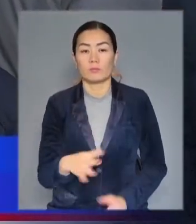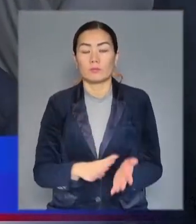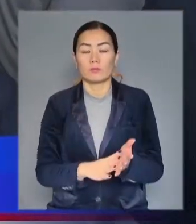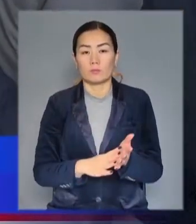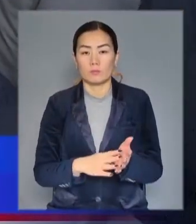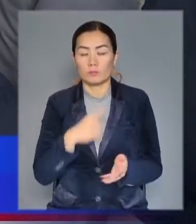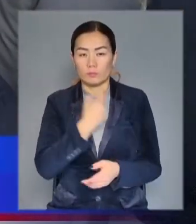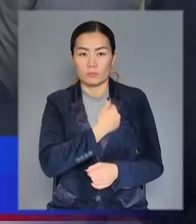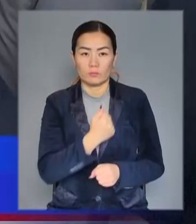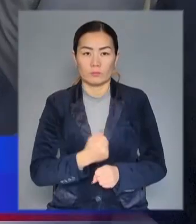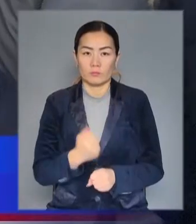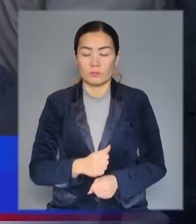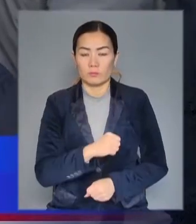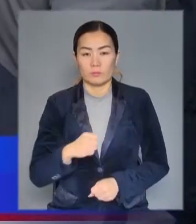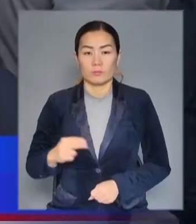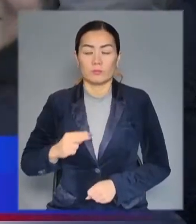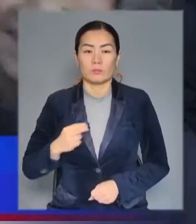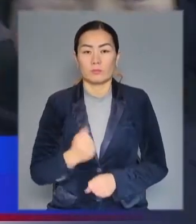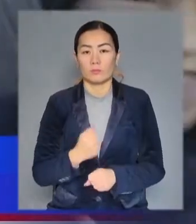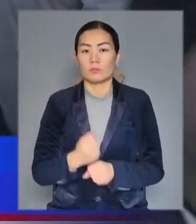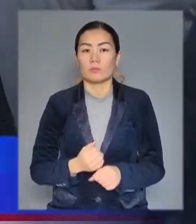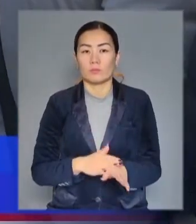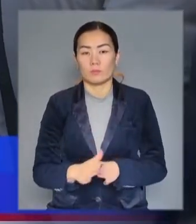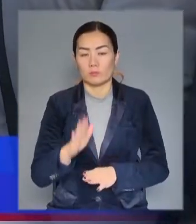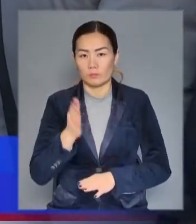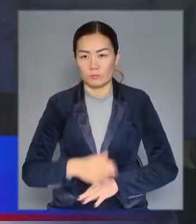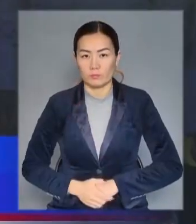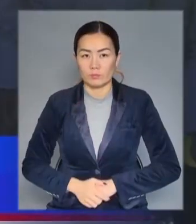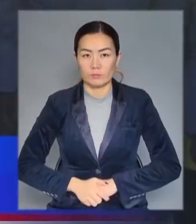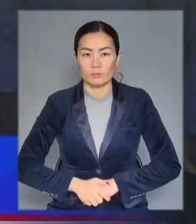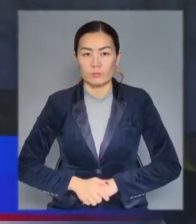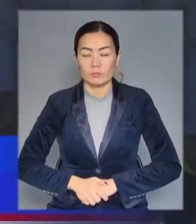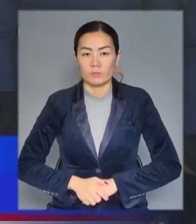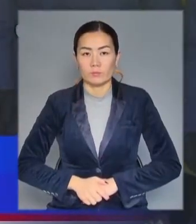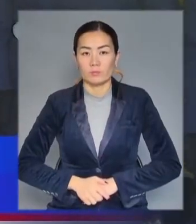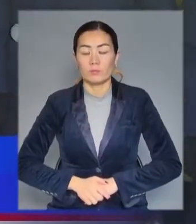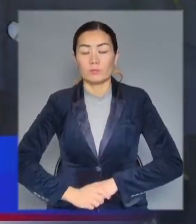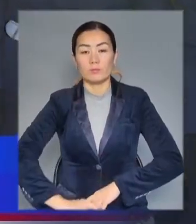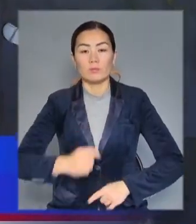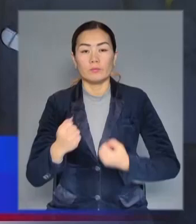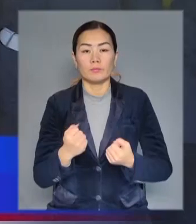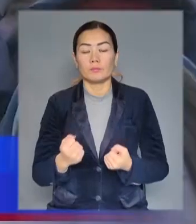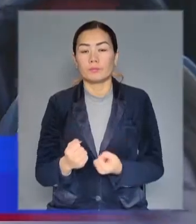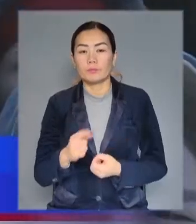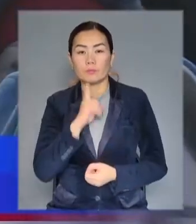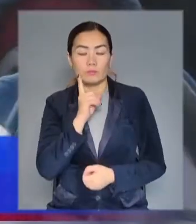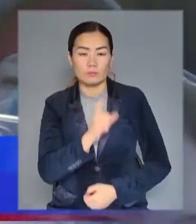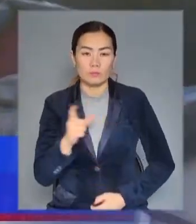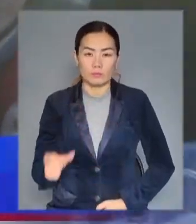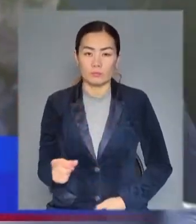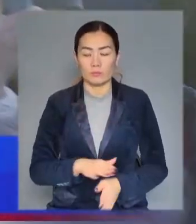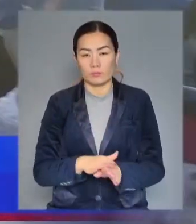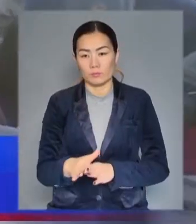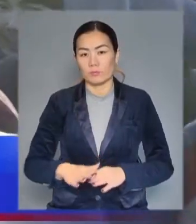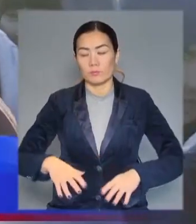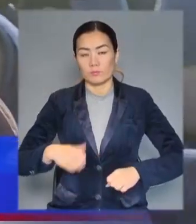55-48 әскери бөлімінде өз отан алдындағы борышын өтемек. Сайдың серкетасындай жас жігіттер сап